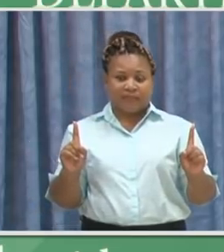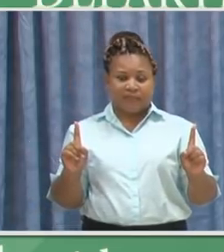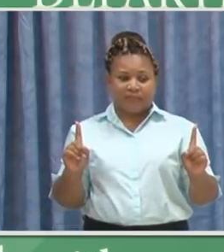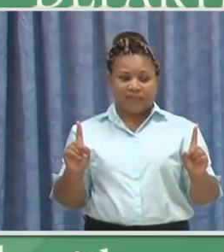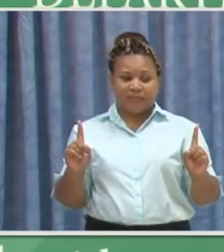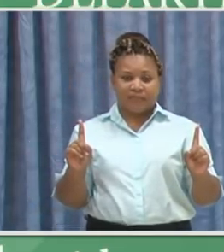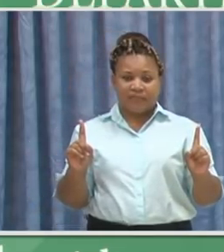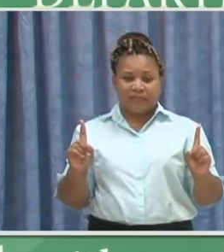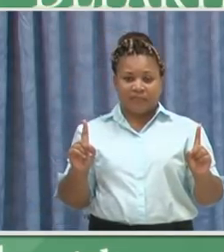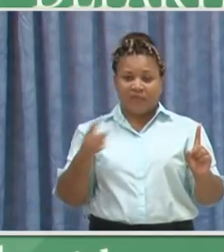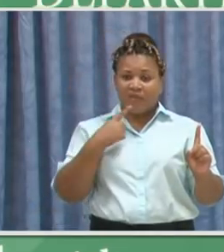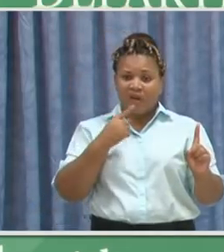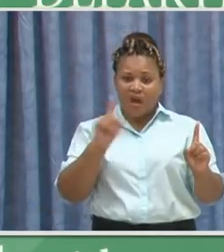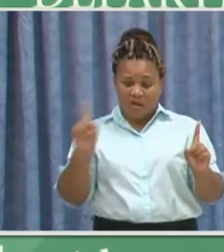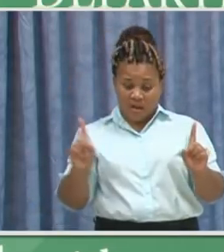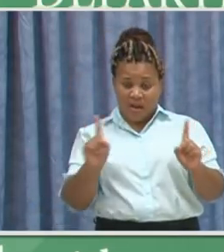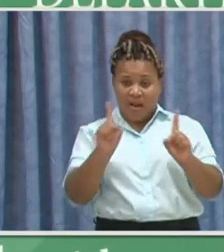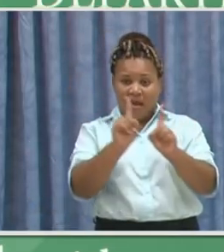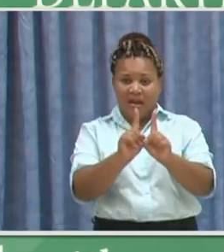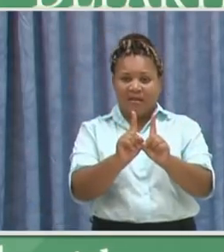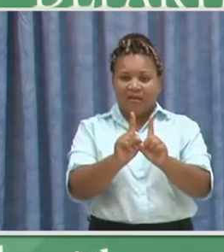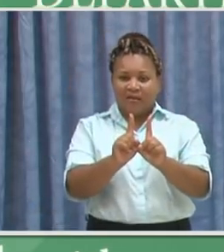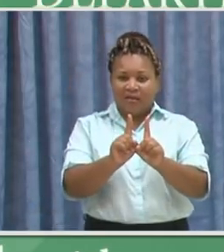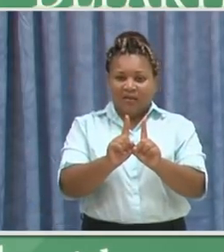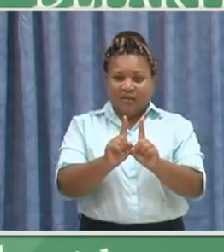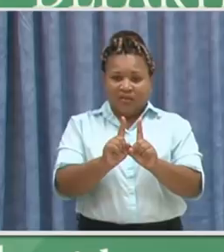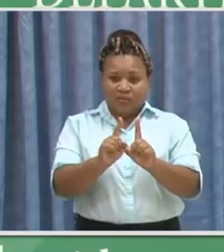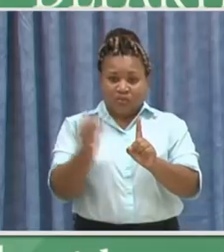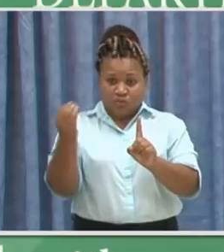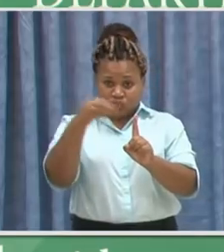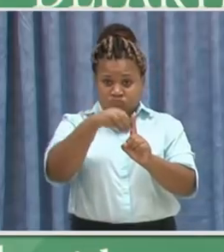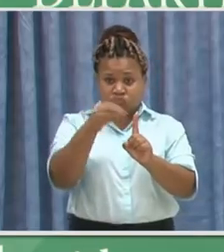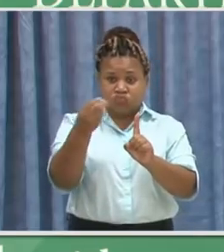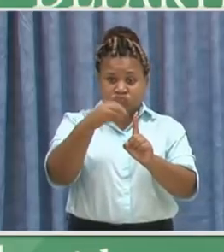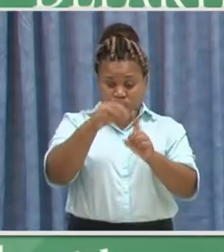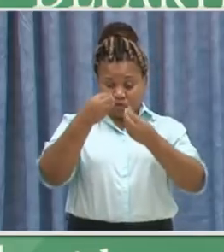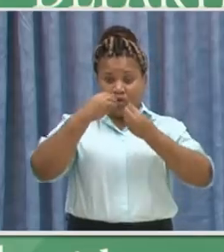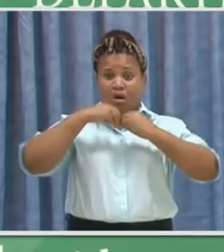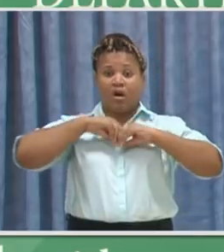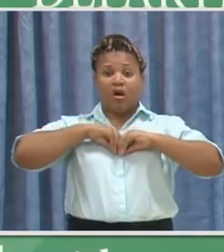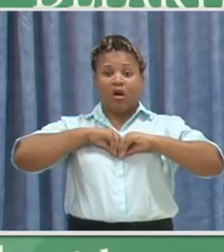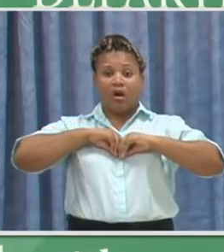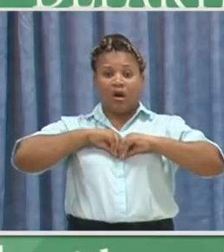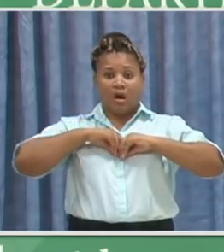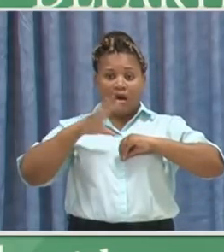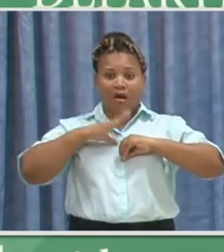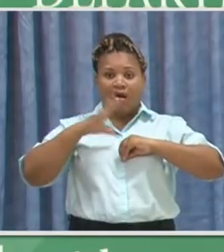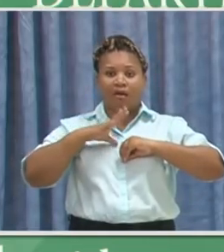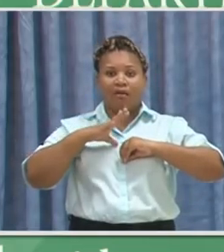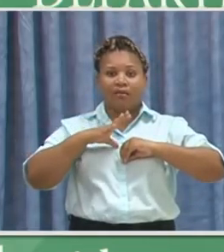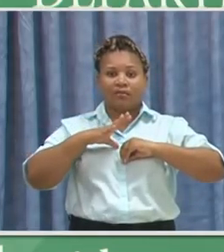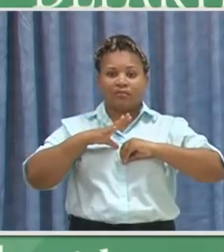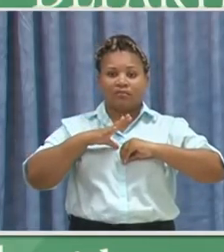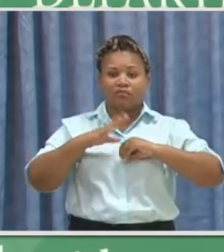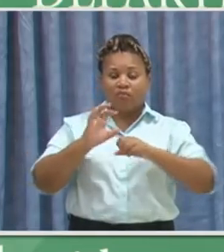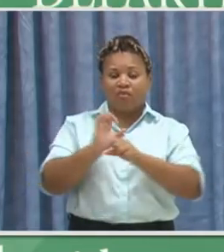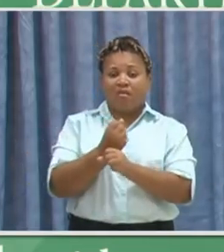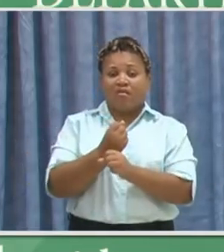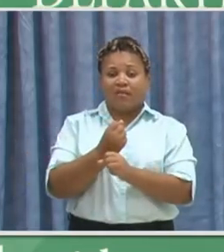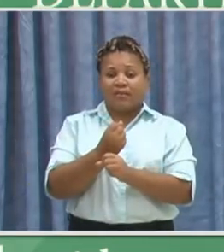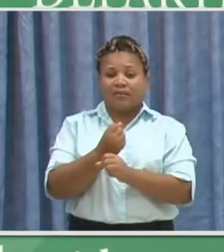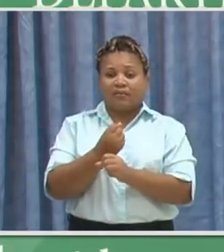si nous pas faire ça, nous continuons à rester costé camarades tout le temps, demain il y a 20 cas, sans que nous gagnions, nous transmettons à